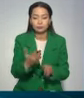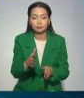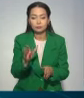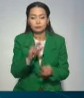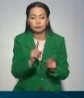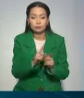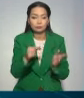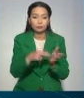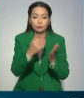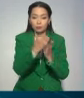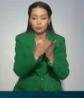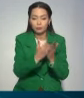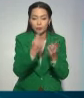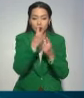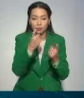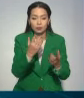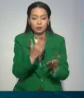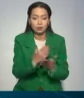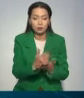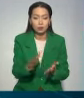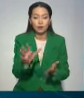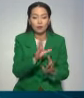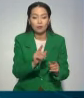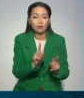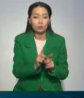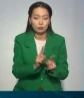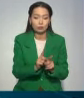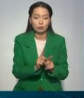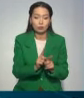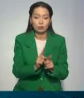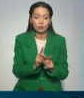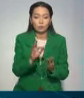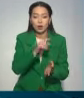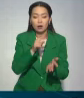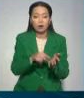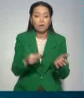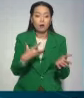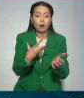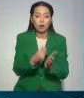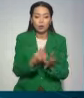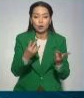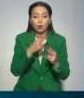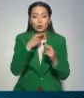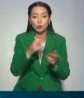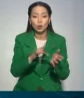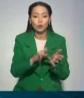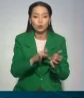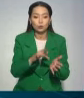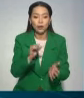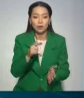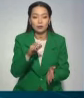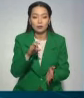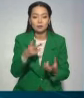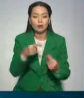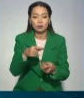оптимизированы расписание настоящий момент все пассажиры перевезены по вопросам компенсации необходимо обратиться в турагенство в котором